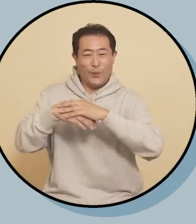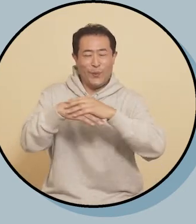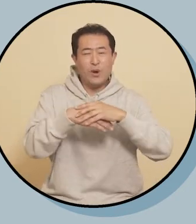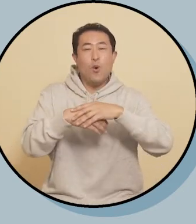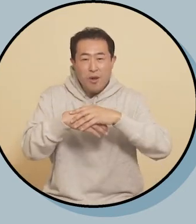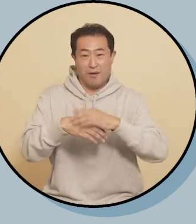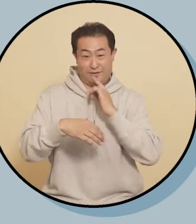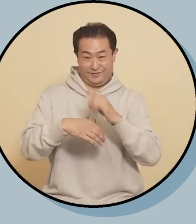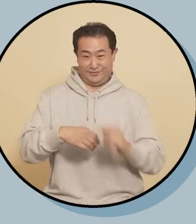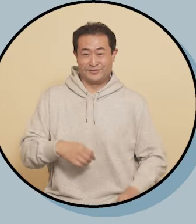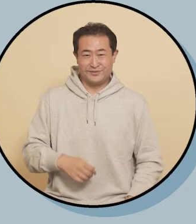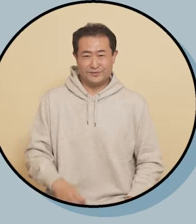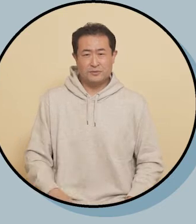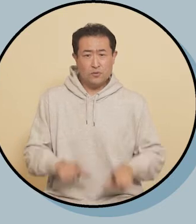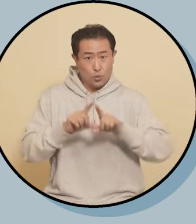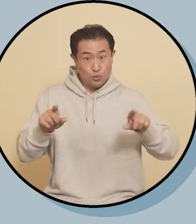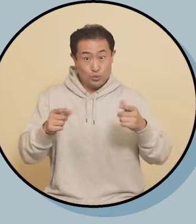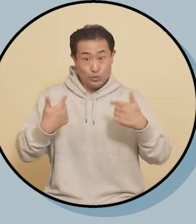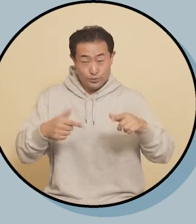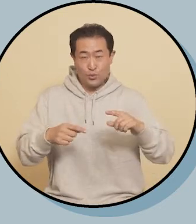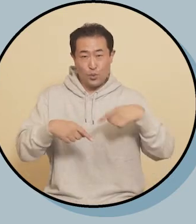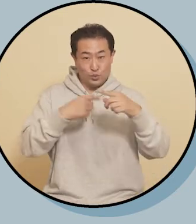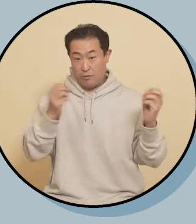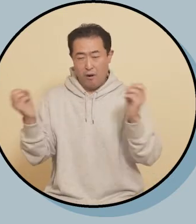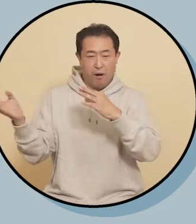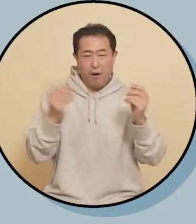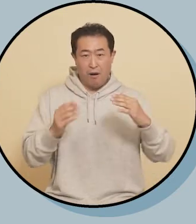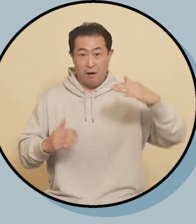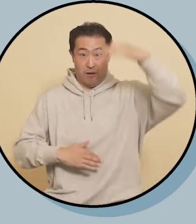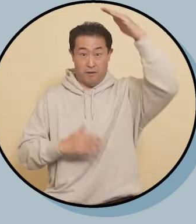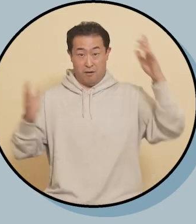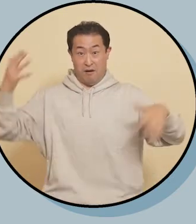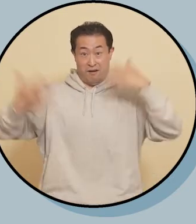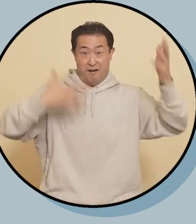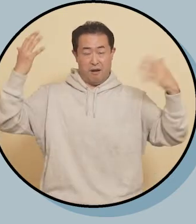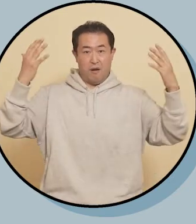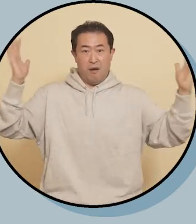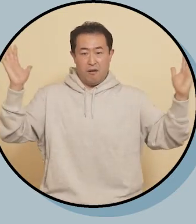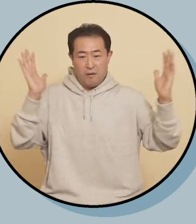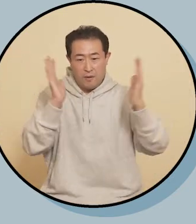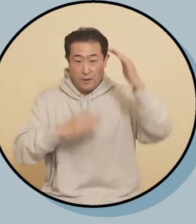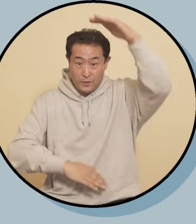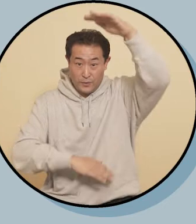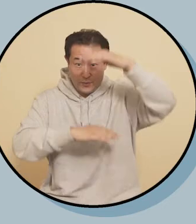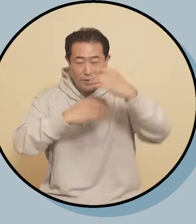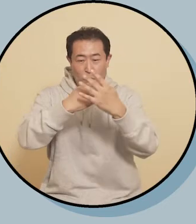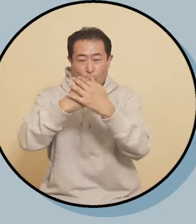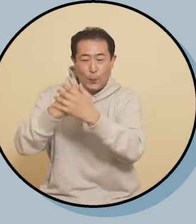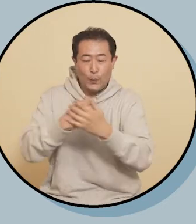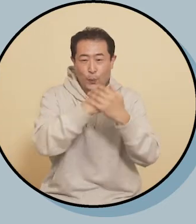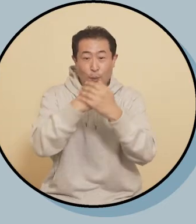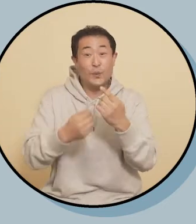で読み取るというのが職種はとなりますなのでその見る氏はより向こう表現数